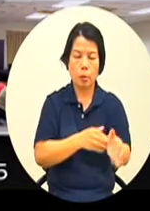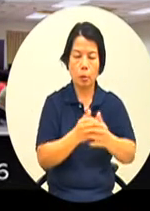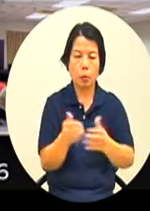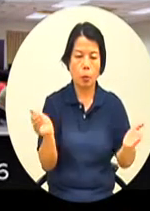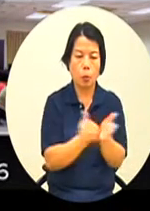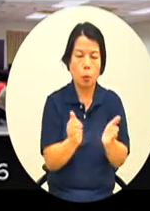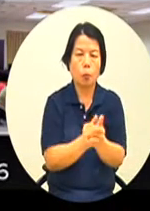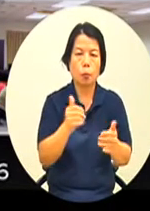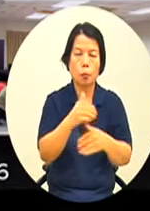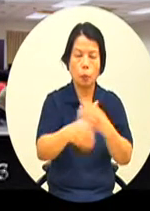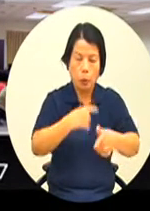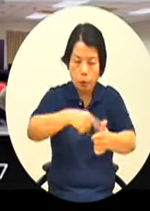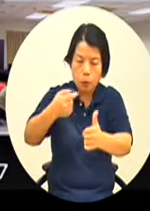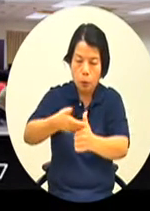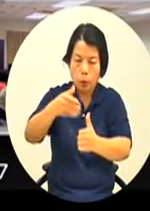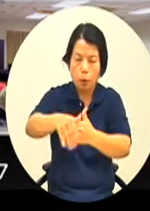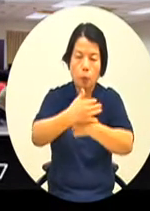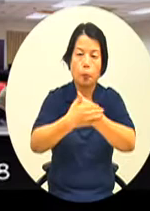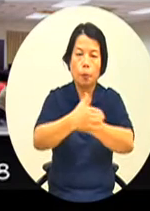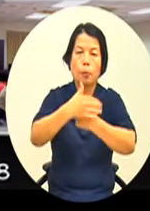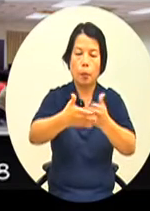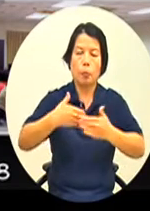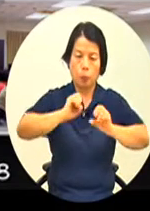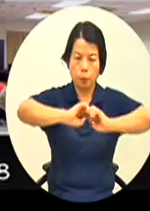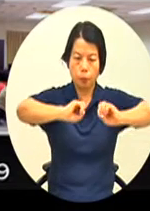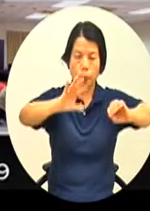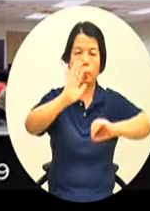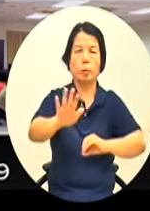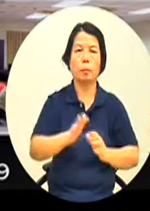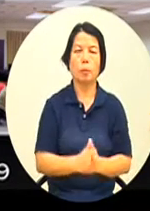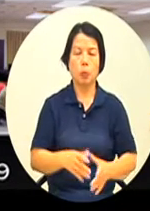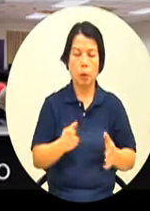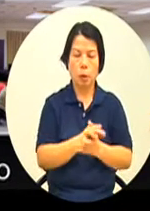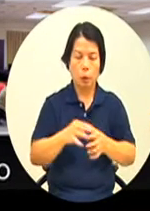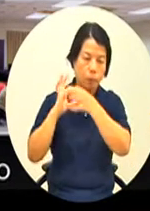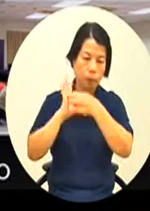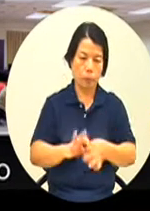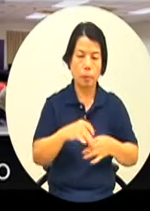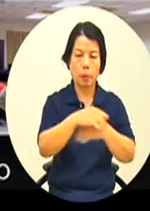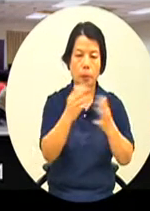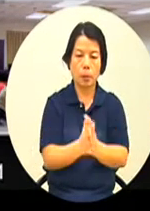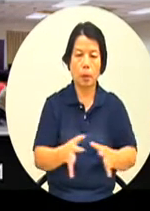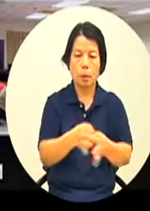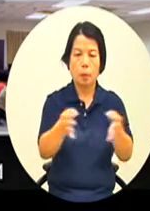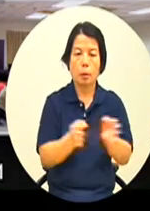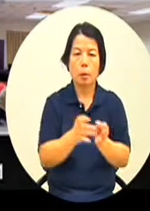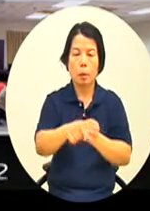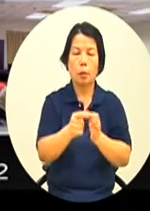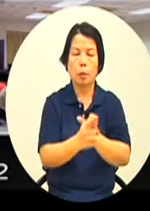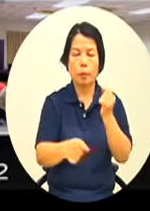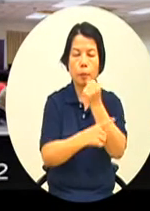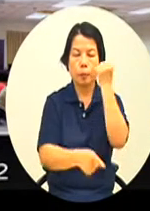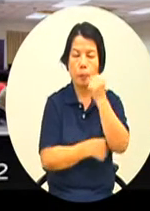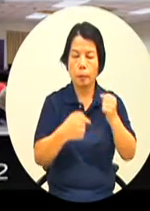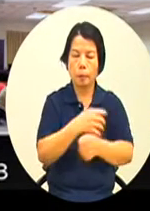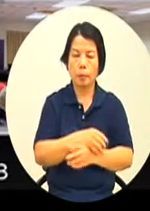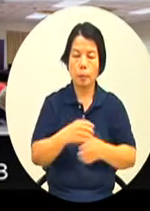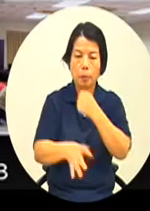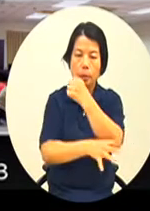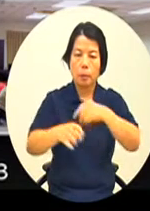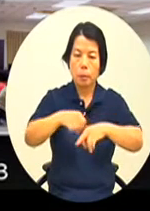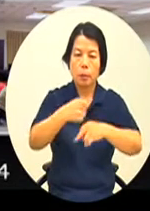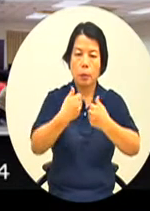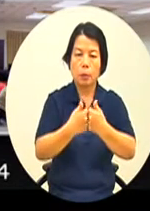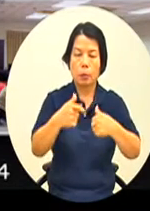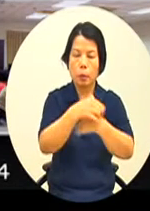消费教育意识的一个保护一个宣导。然后我们持续跟这个财团法人法律辅助基金会来合作，对于深陷